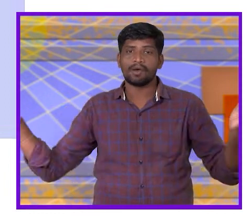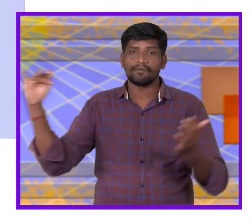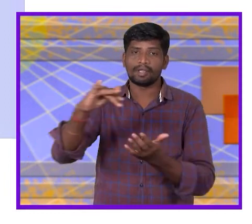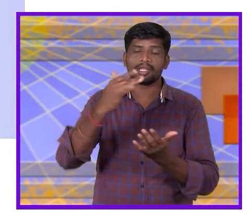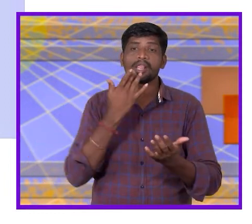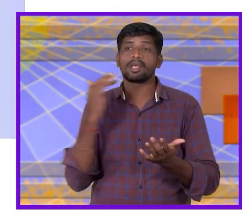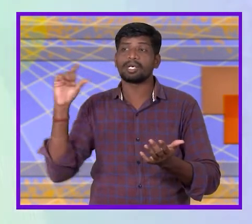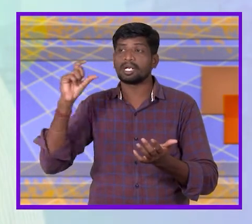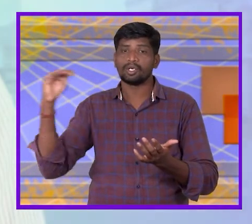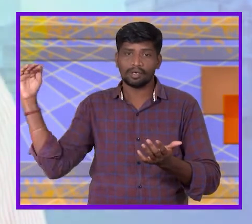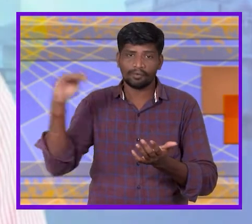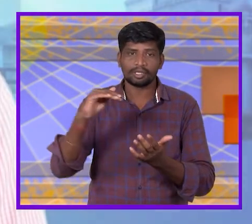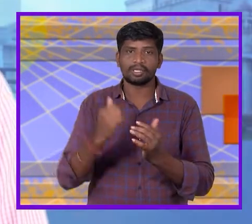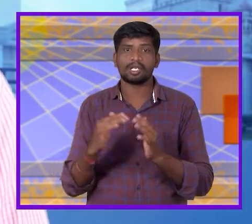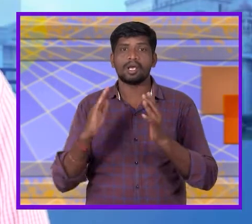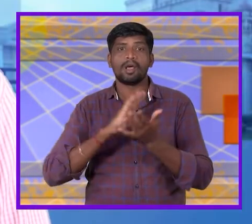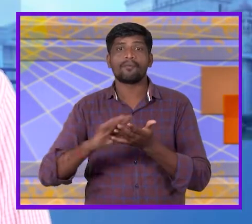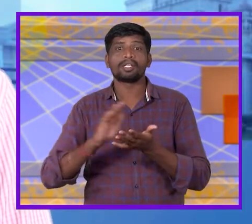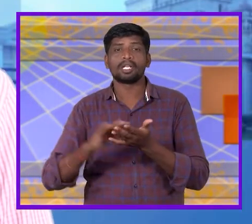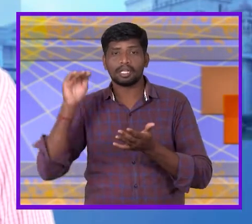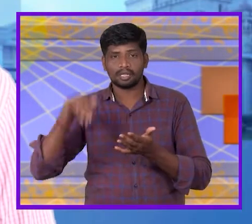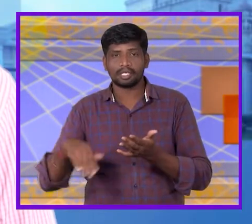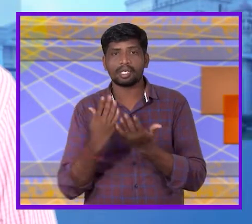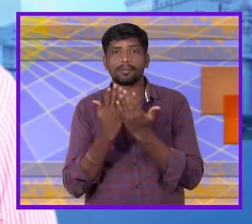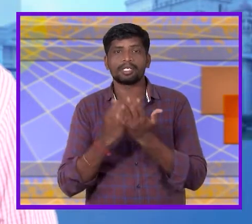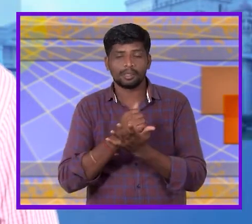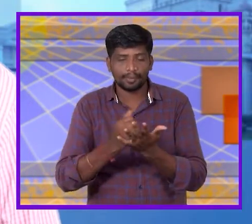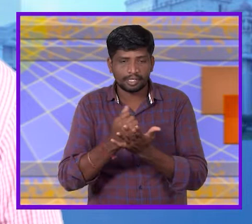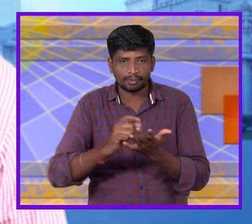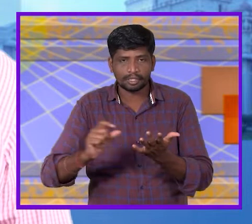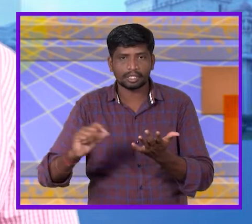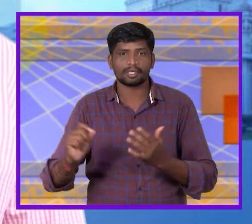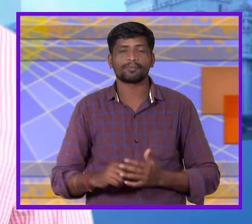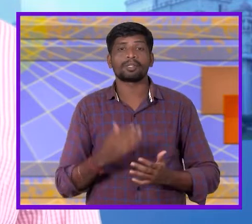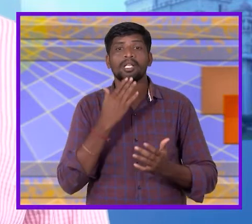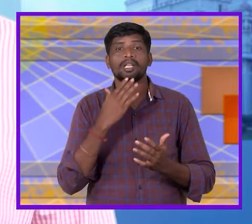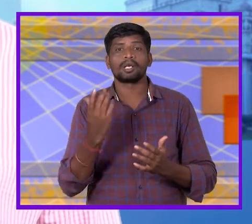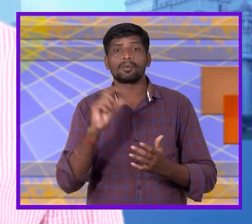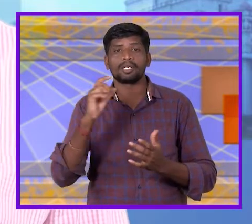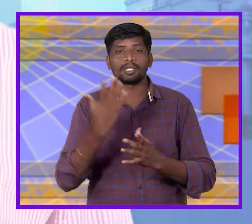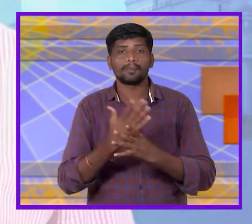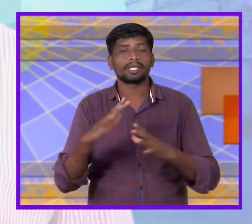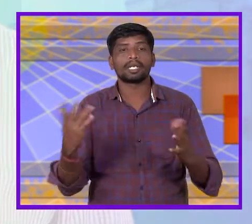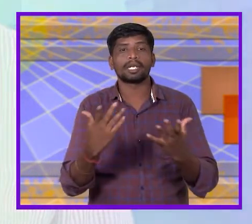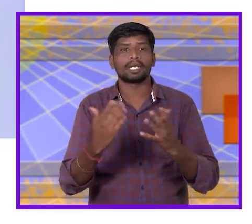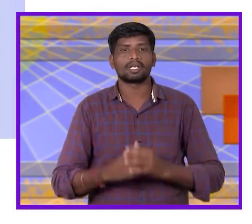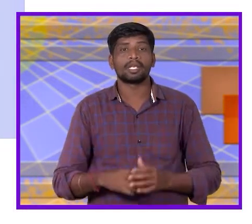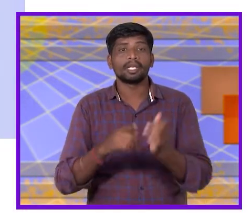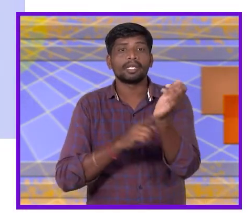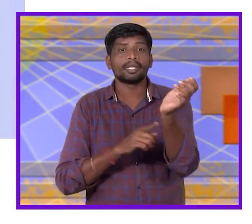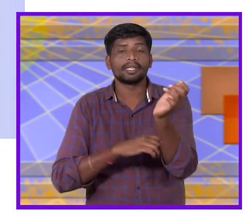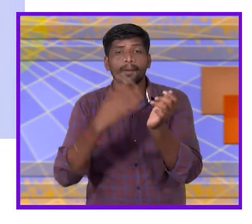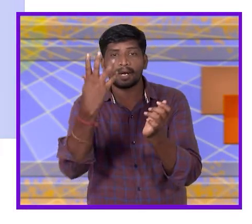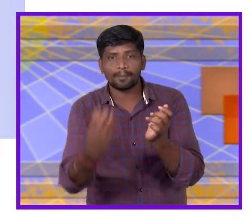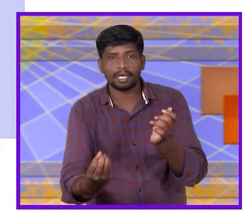தங்கி கல்வி பயின்று வருகிறார்கள். தமிழ் பல்கலைக்கழகத்தினுடைய முக்கியமான பணிகள் என்ன அப்படின்னா, இந்திய